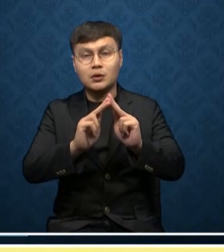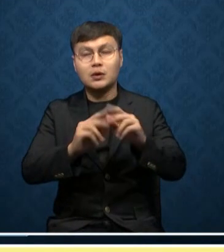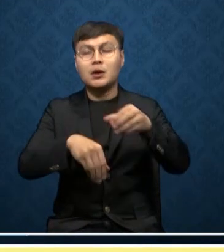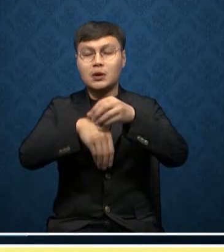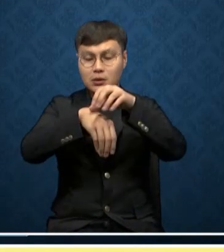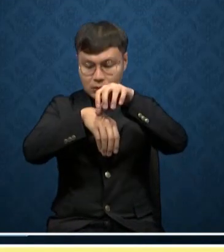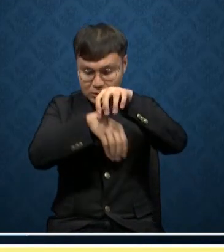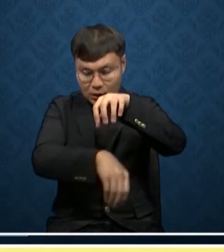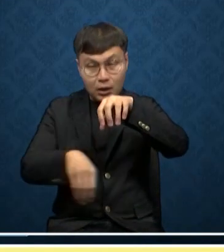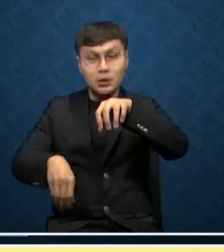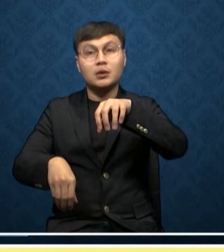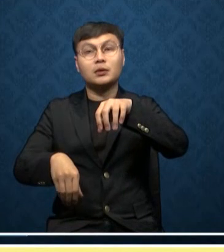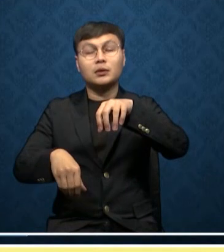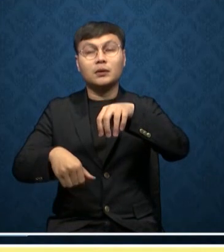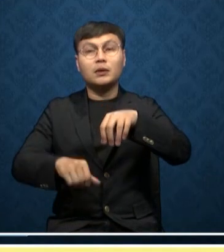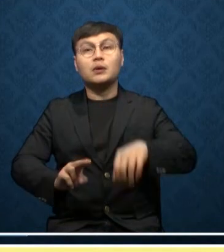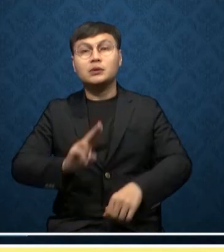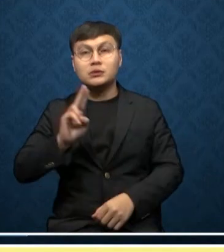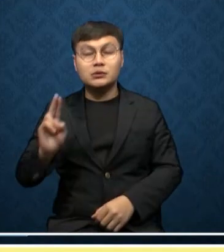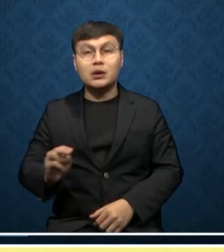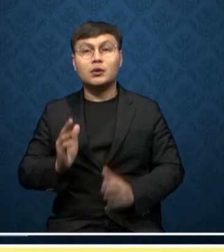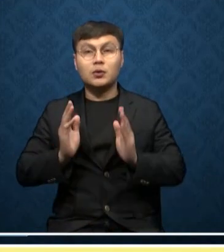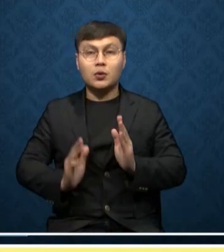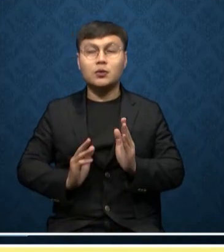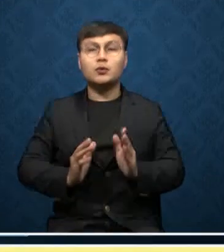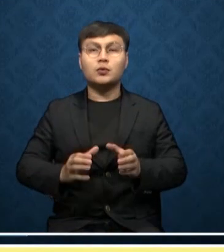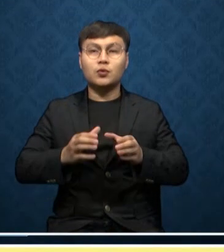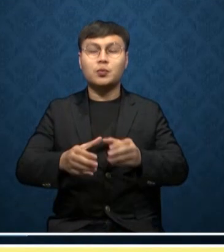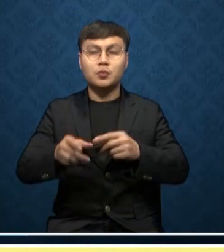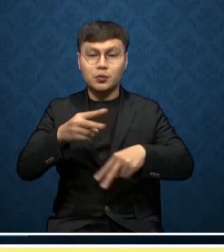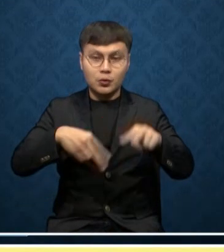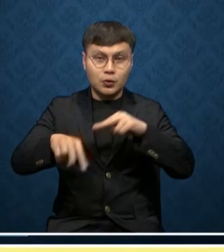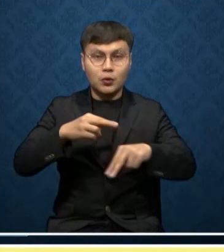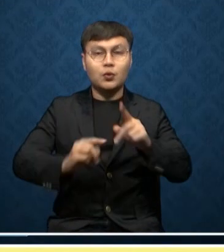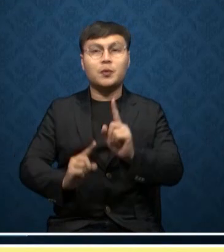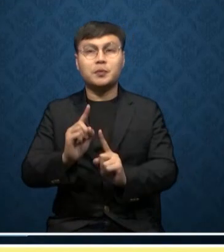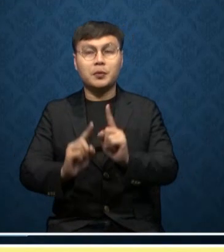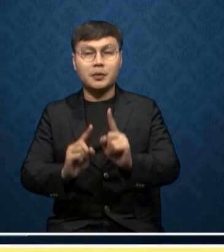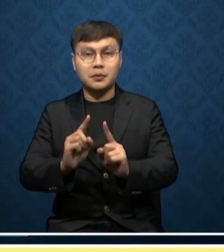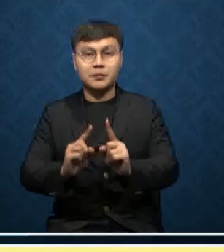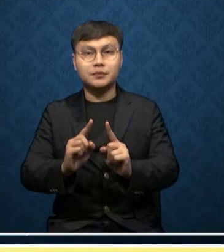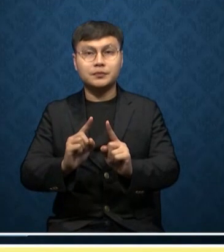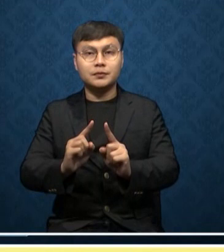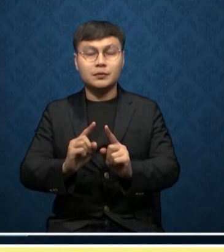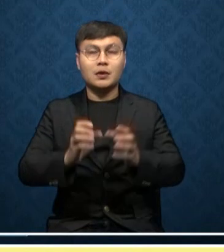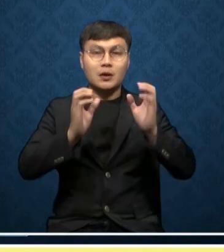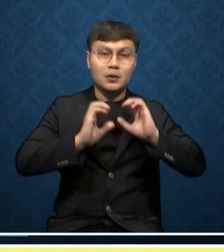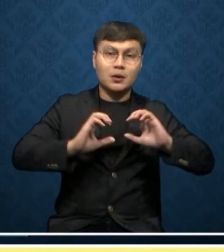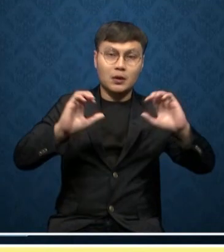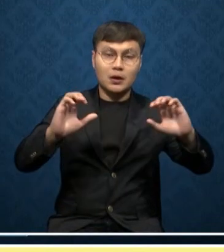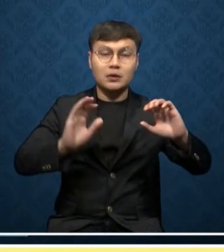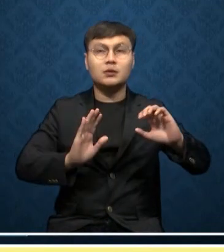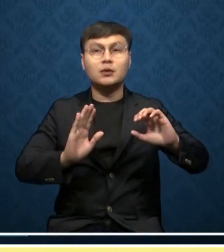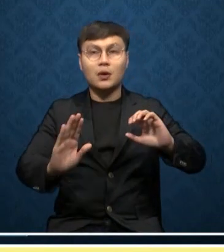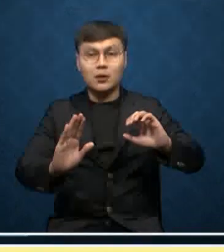ควรใช้ควรให้ผู้ตรวจราชการและคณะกรรมการตรวจสอบและประเมินผลภาครัฐภาคราชการของกระทรวงหรือ